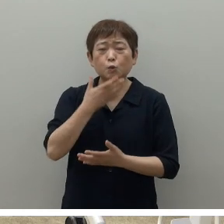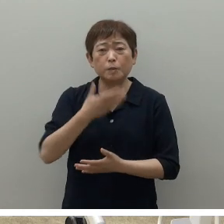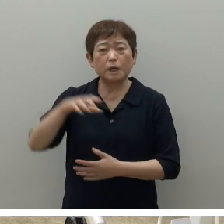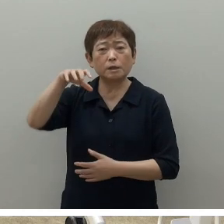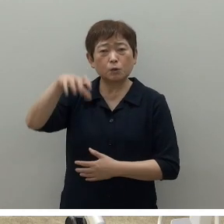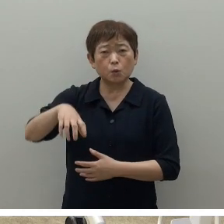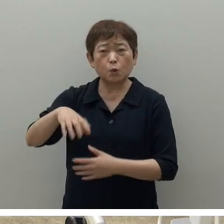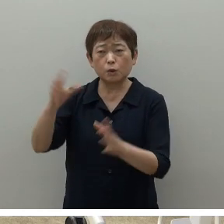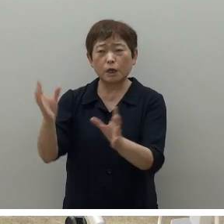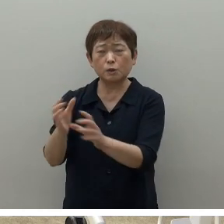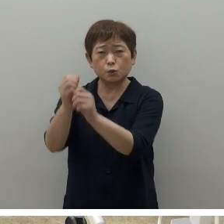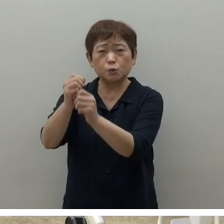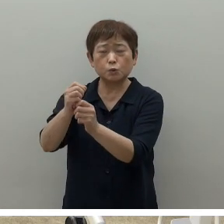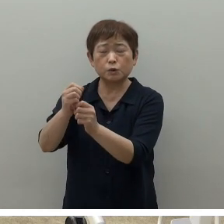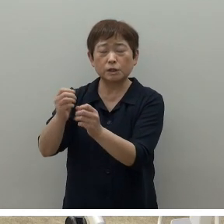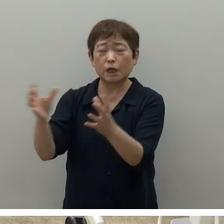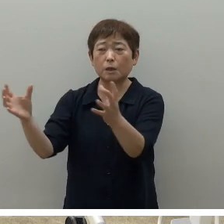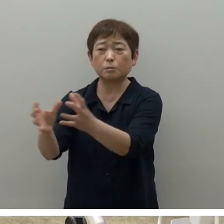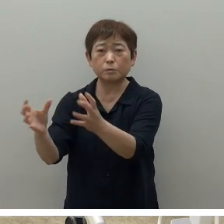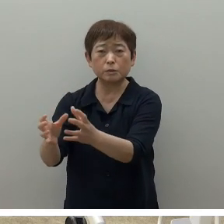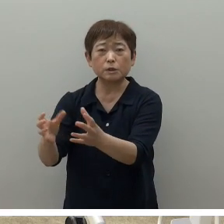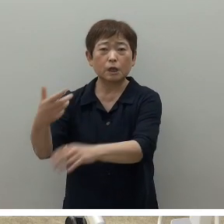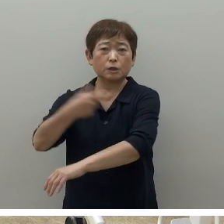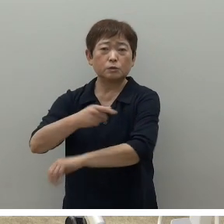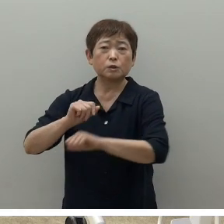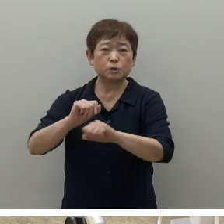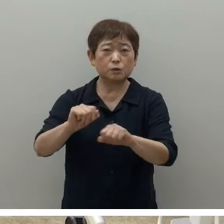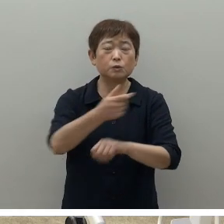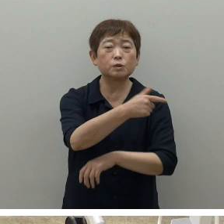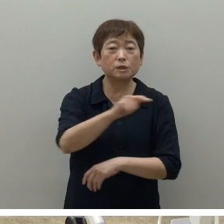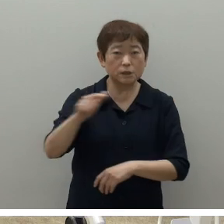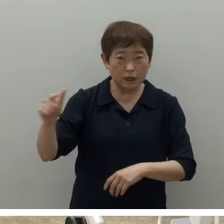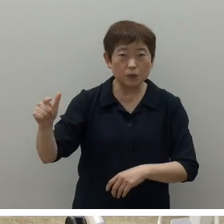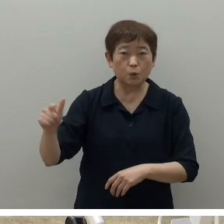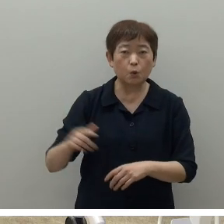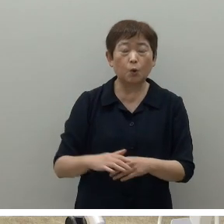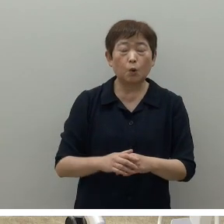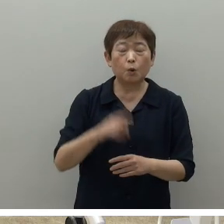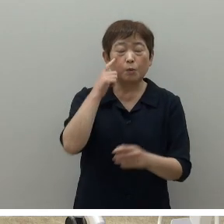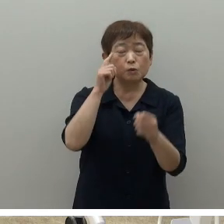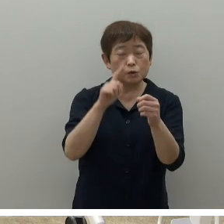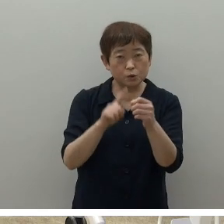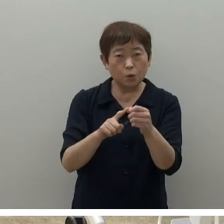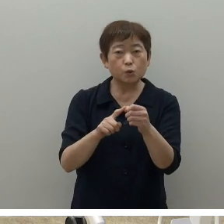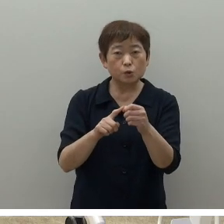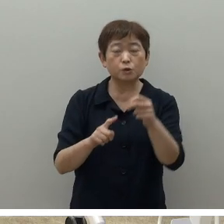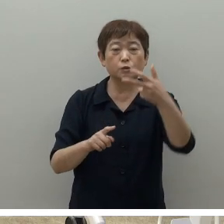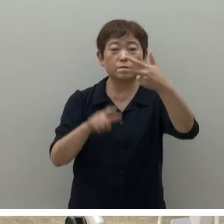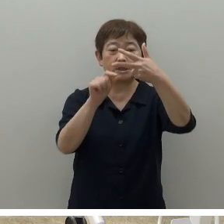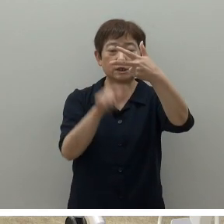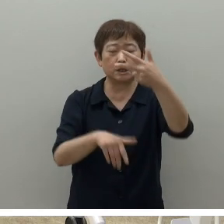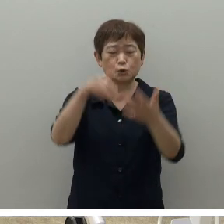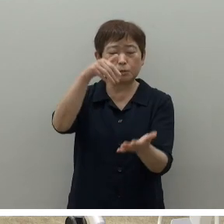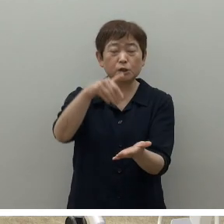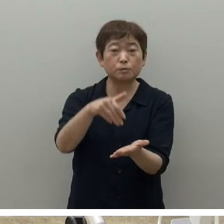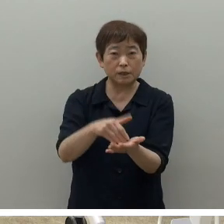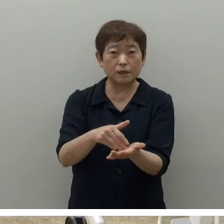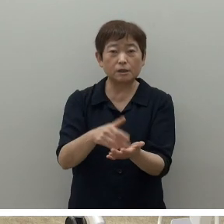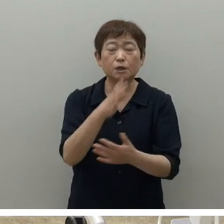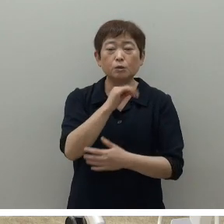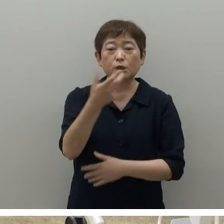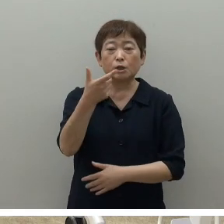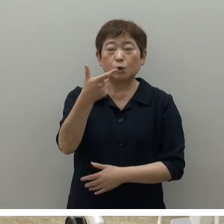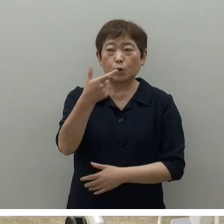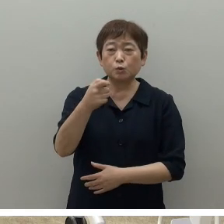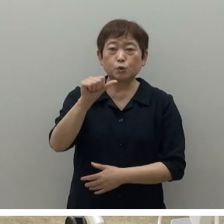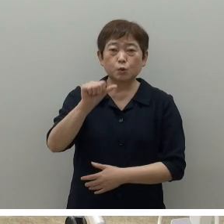拡充などを図られたことにより、計画ベースではありますが、目標とする7月末までに65歳